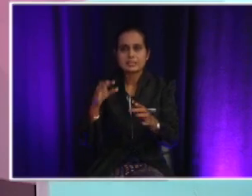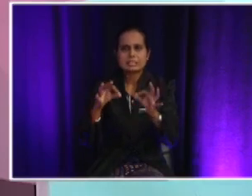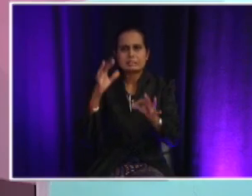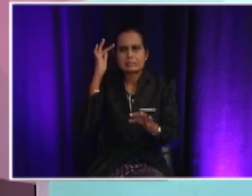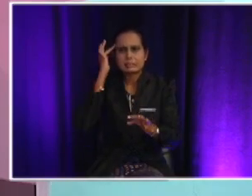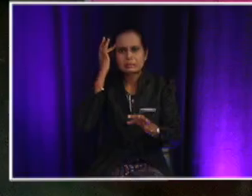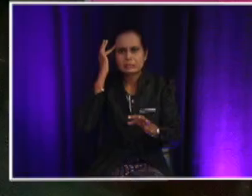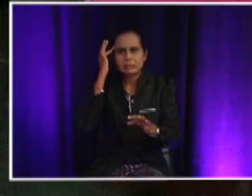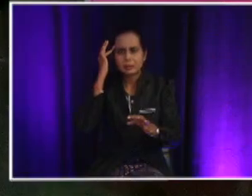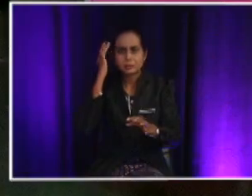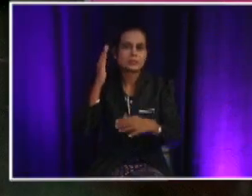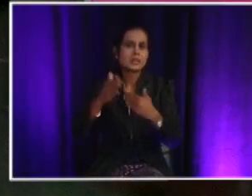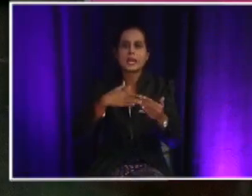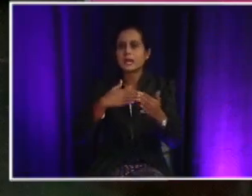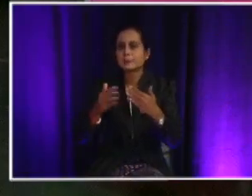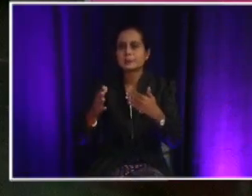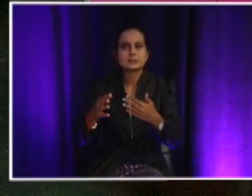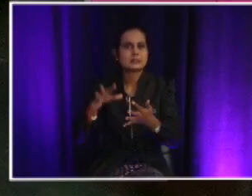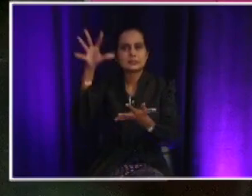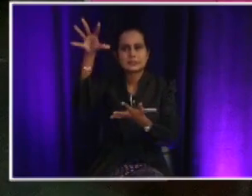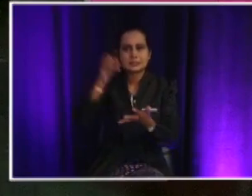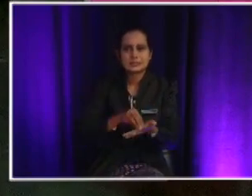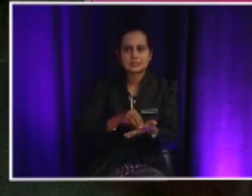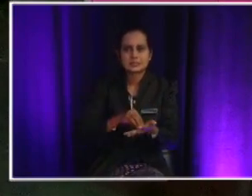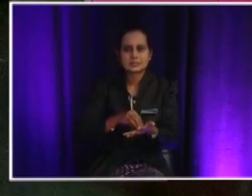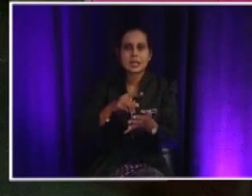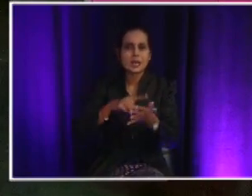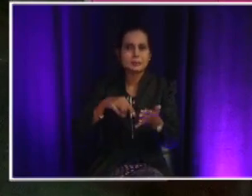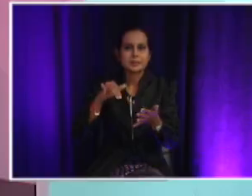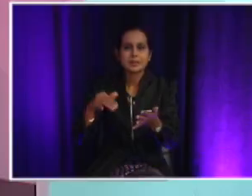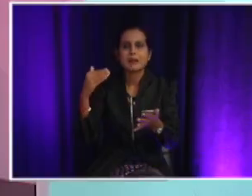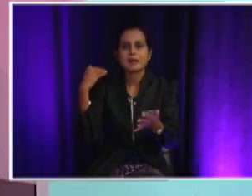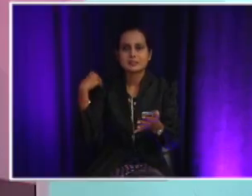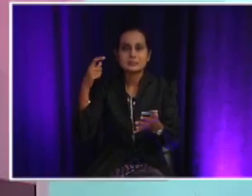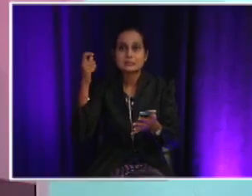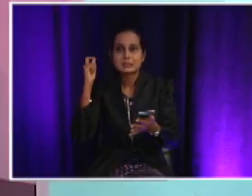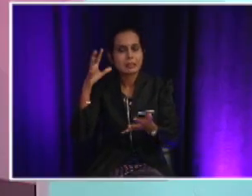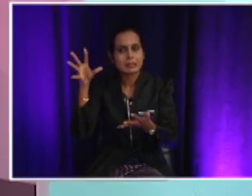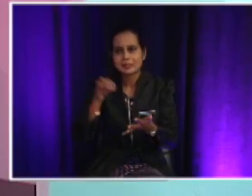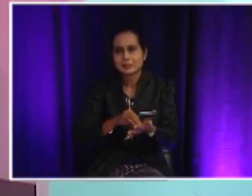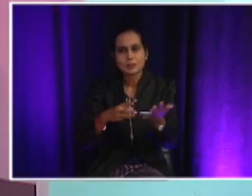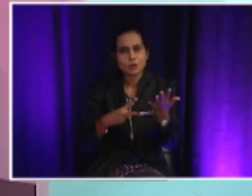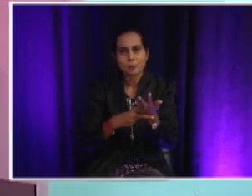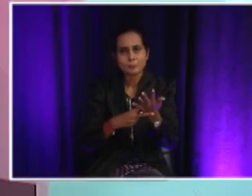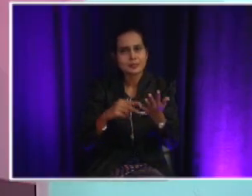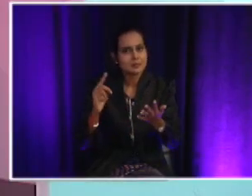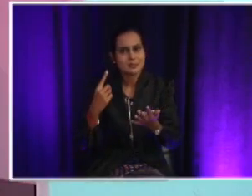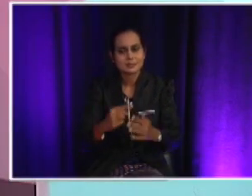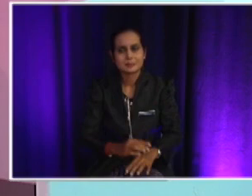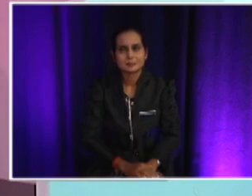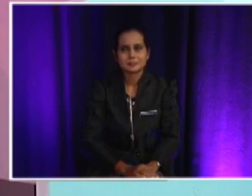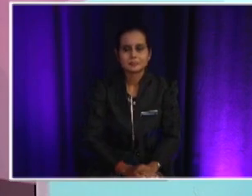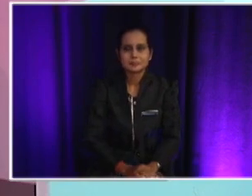tiru sajalah apa yang litar yang ada yang telah dilukiskan tadi. Okey, tetapi ini